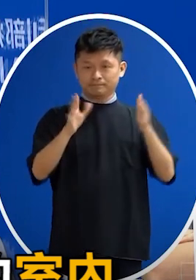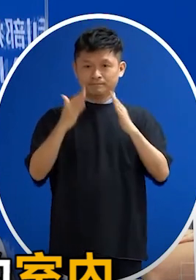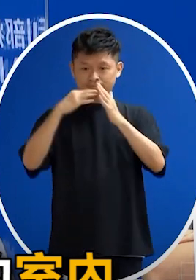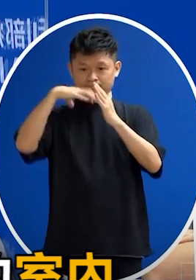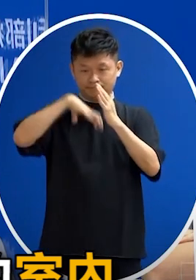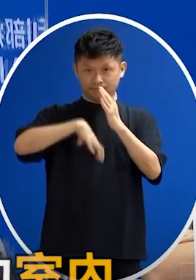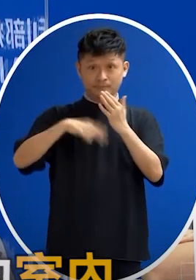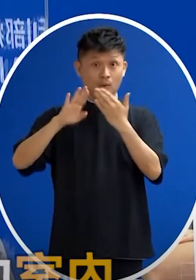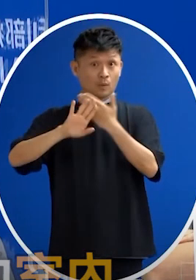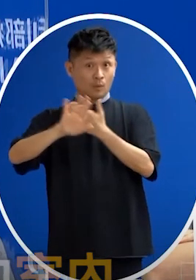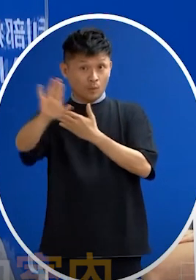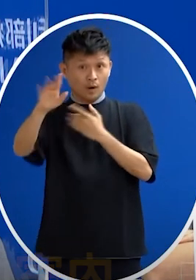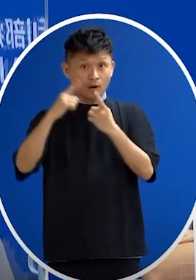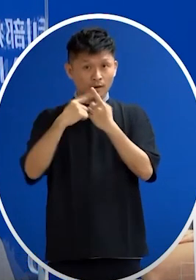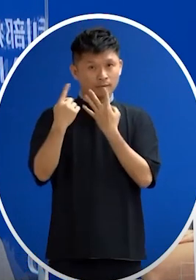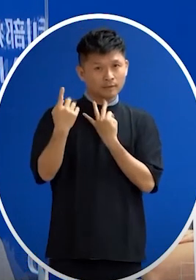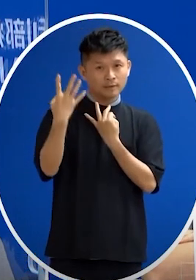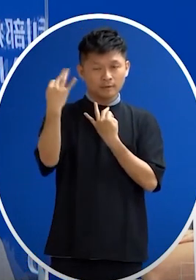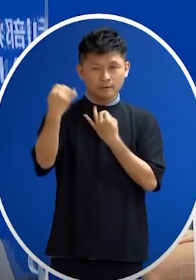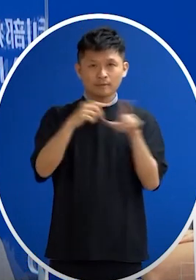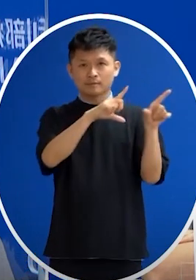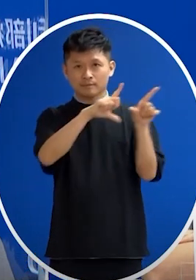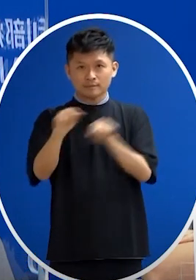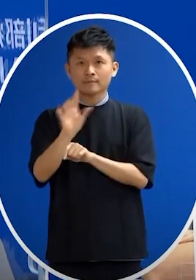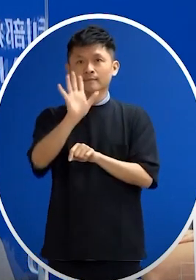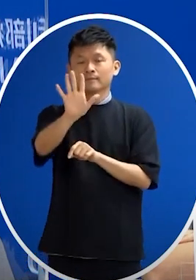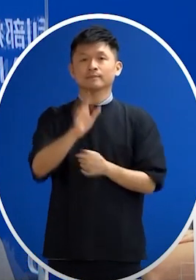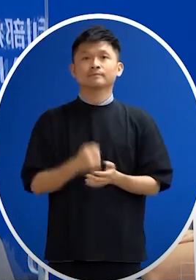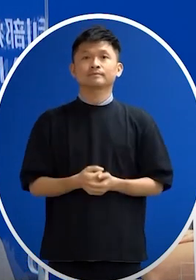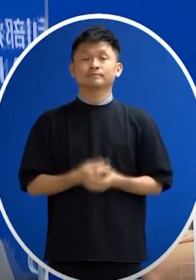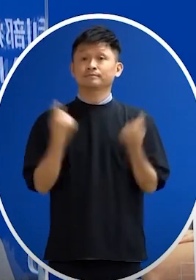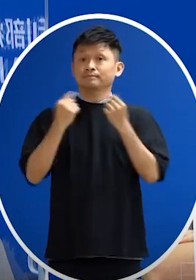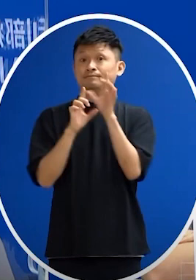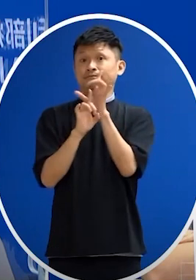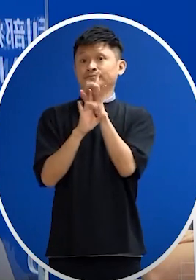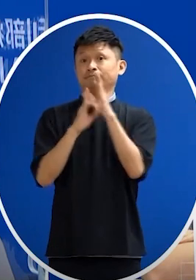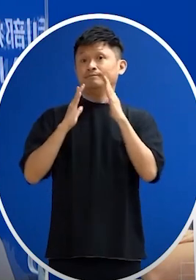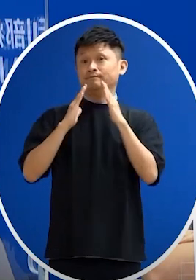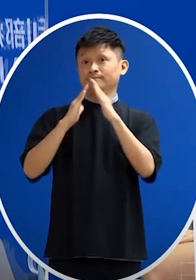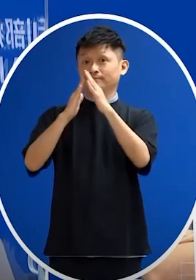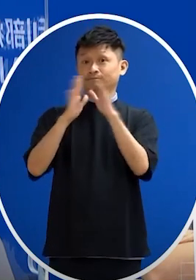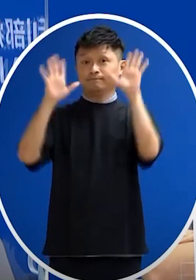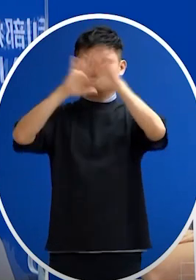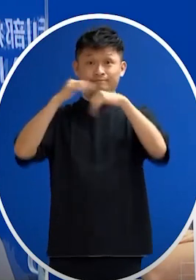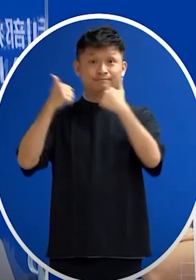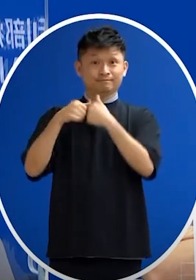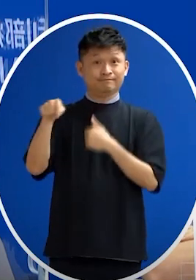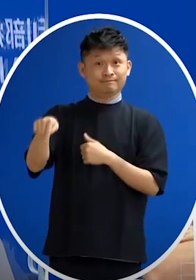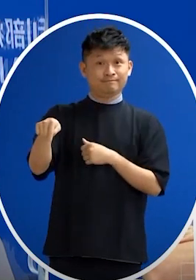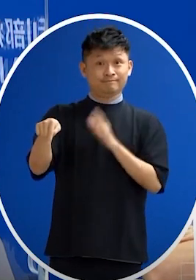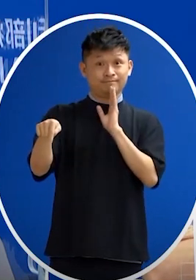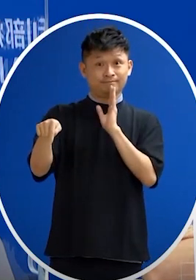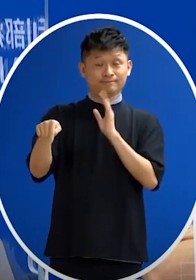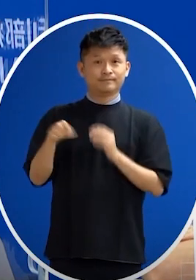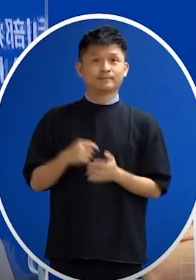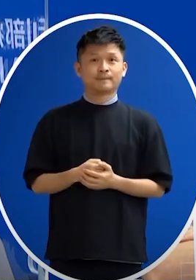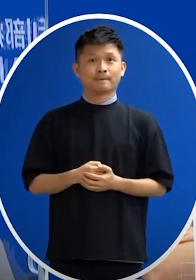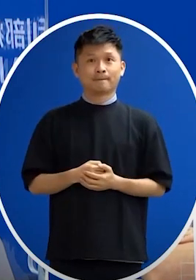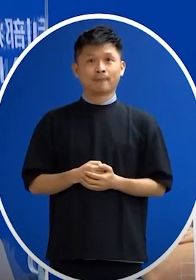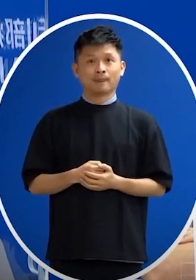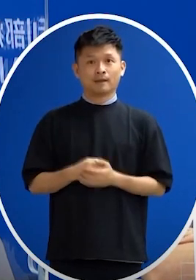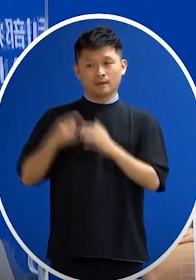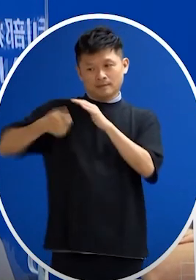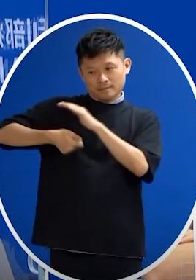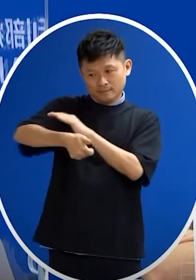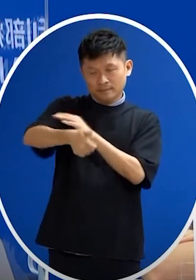户外的这个标准来做进行，所以以新竹市办理晚会的这样一个场所，事实上它可以